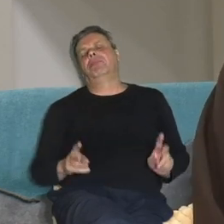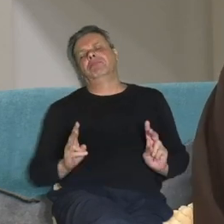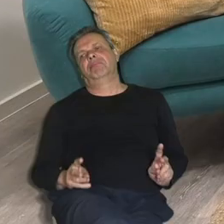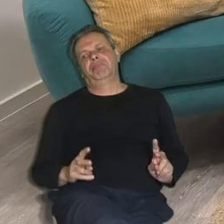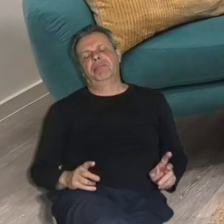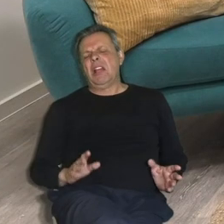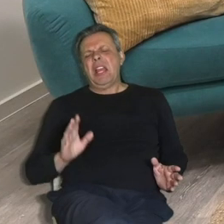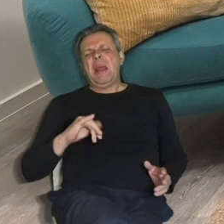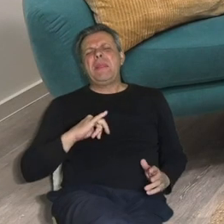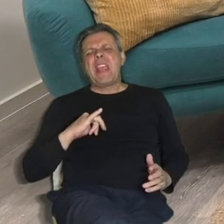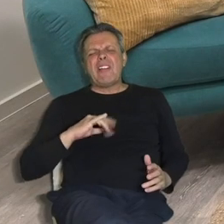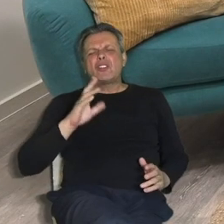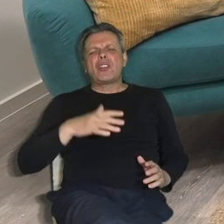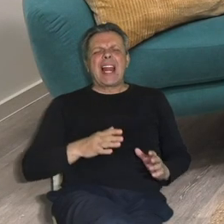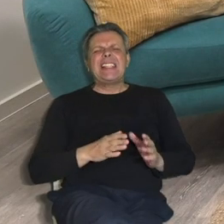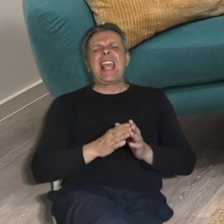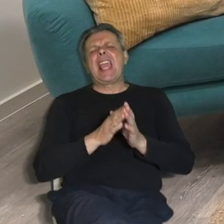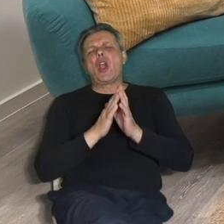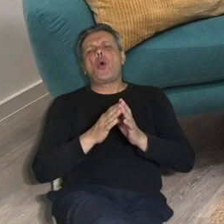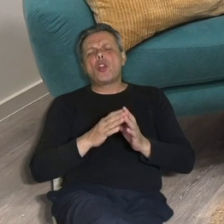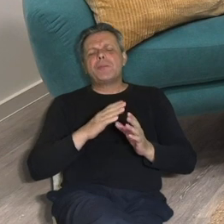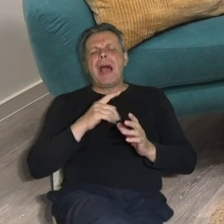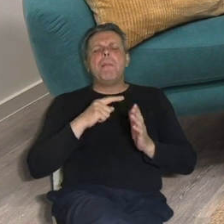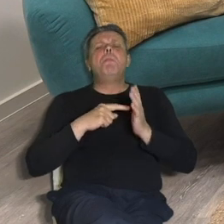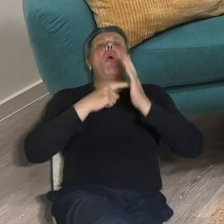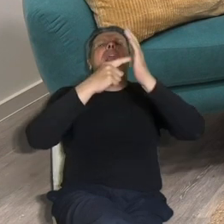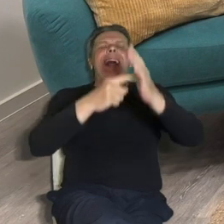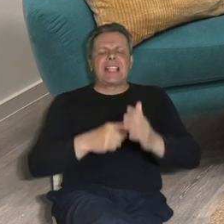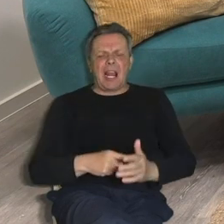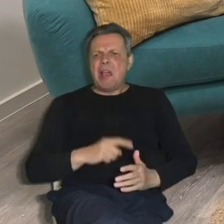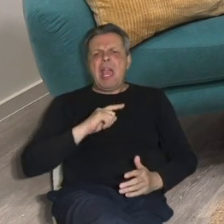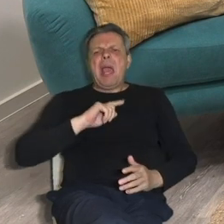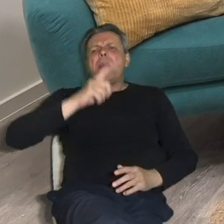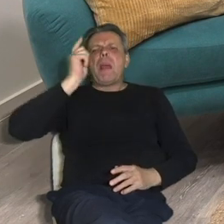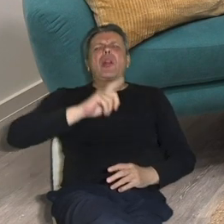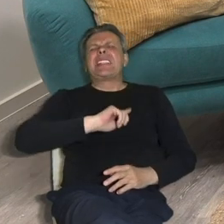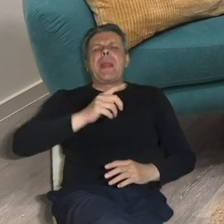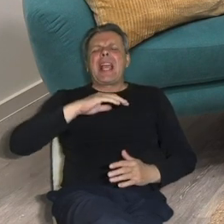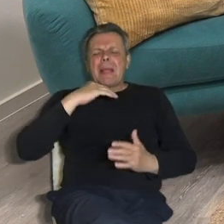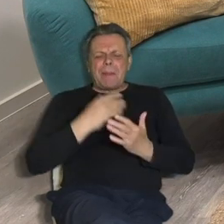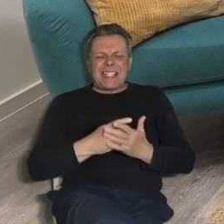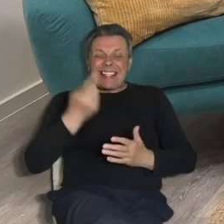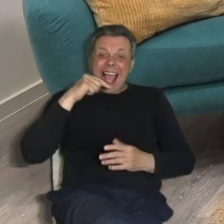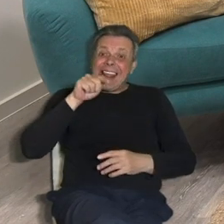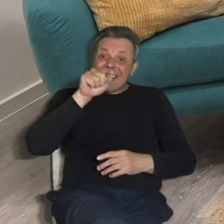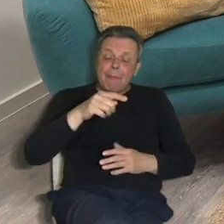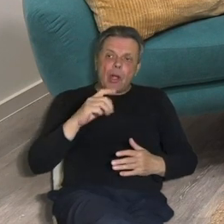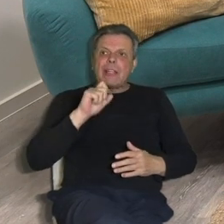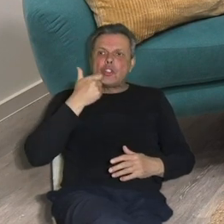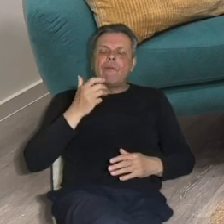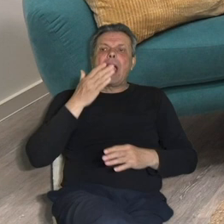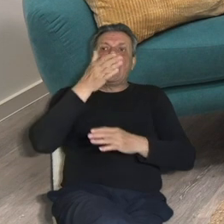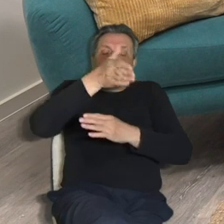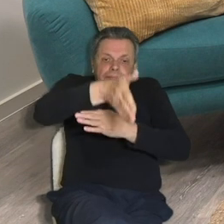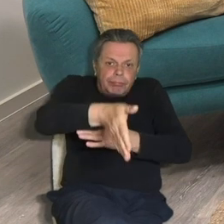se ukazala. Što se mene tiče, ne mora se nikad priznati Međugorje da je nešto autentično. Meni je važno da tamo kad čovjek dođe, ne može ostati ravno.